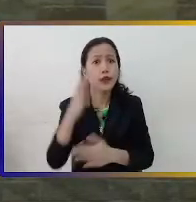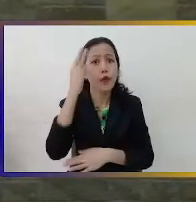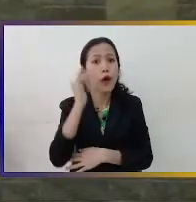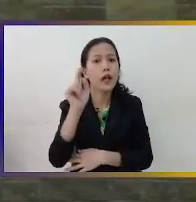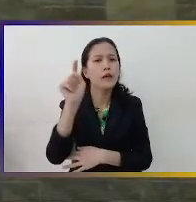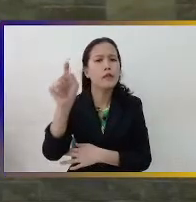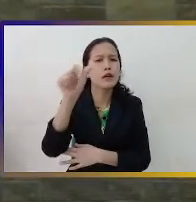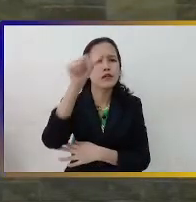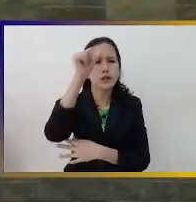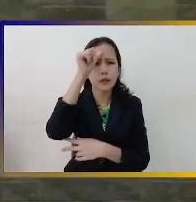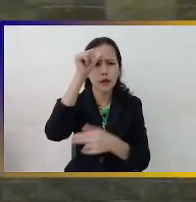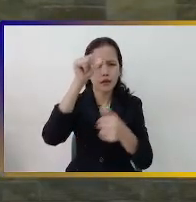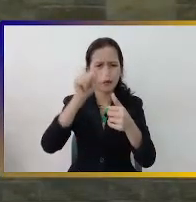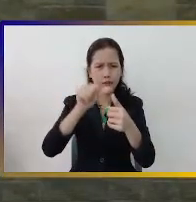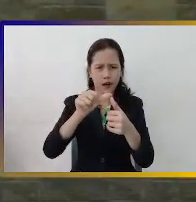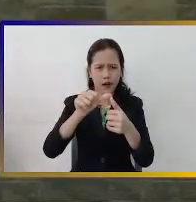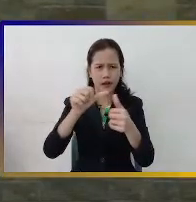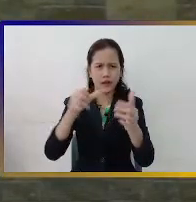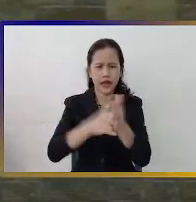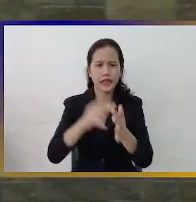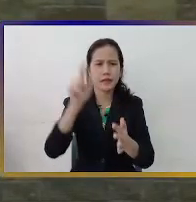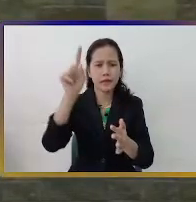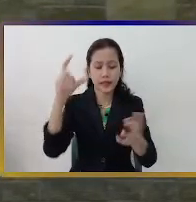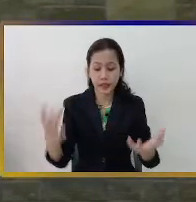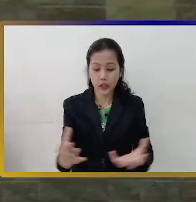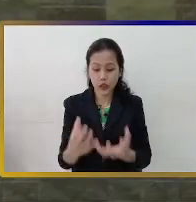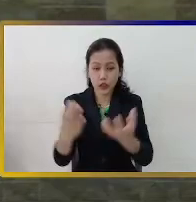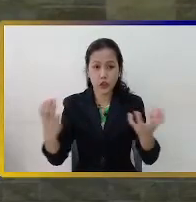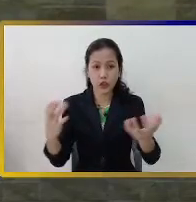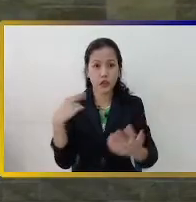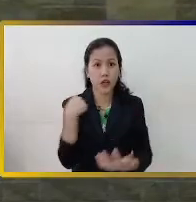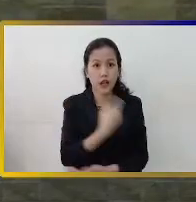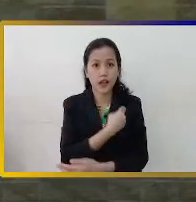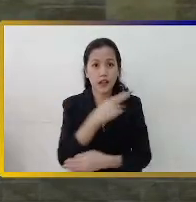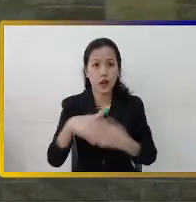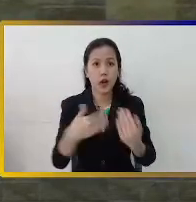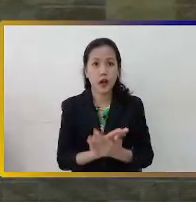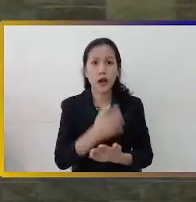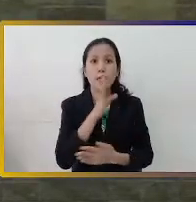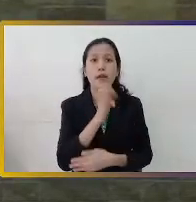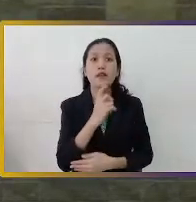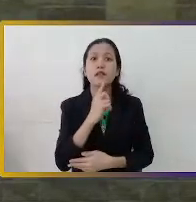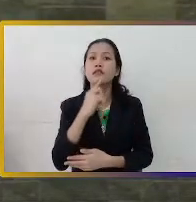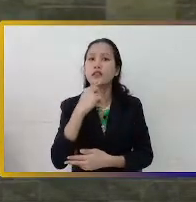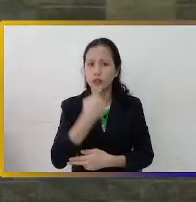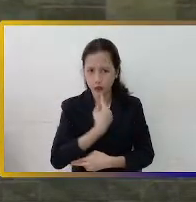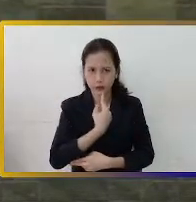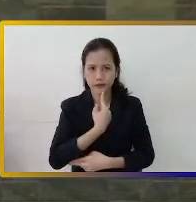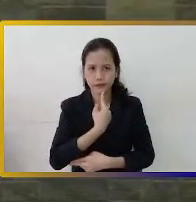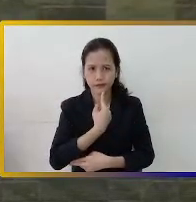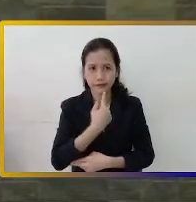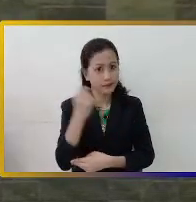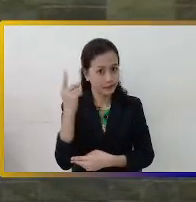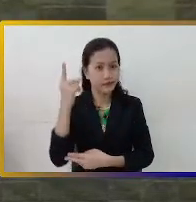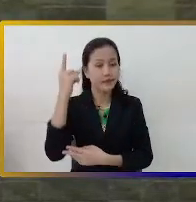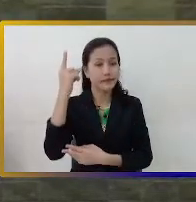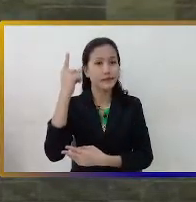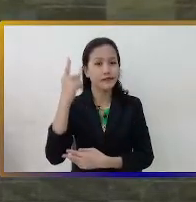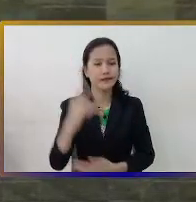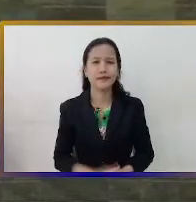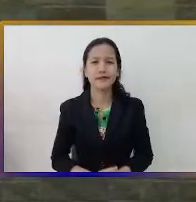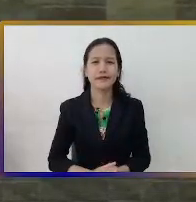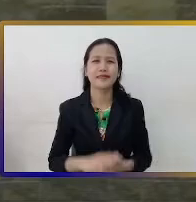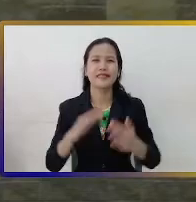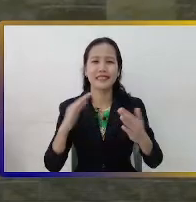lang po namin ipanalangin at encourage ang bawat isa na maging seryoso po dito po sa Sunday School. Brethren, that is the synopsis of